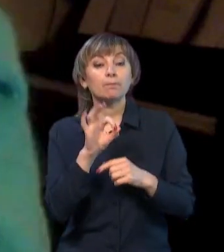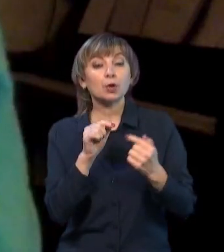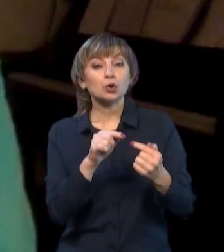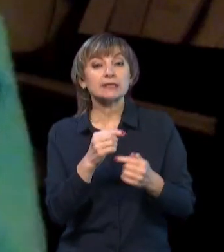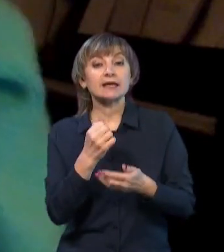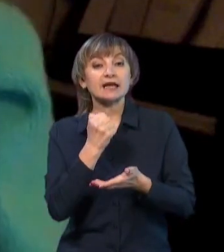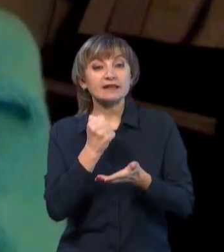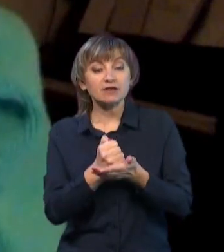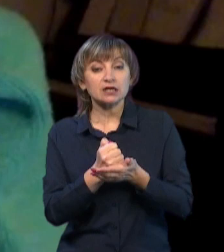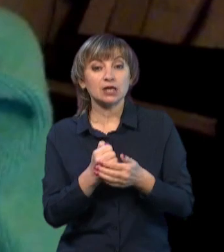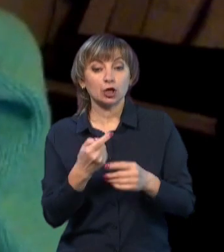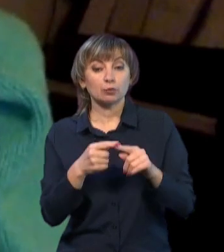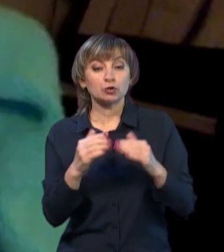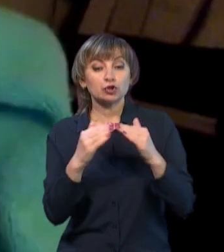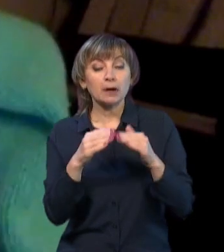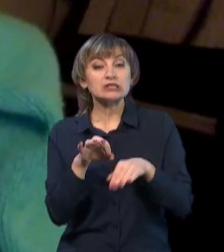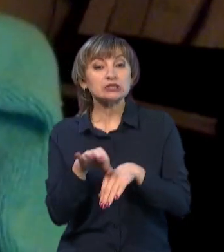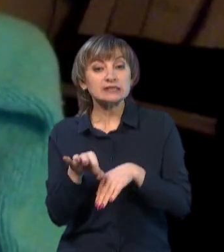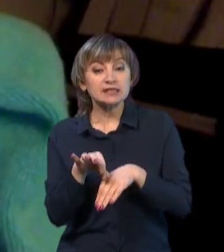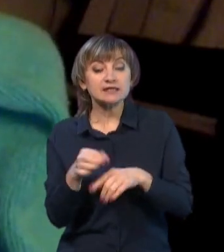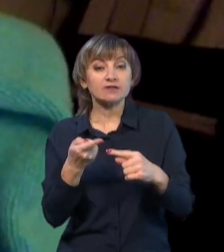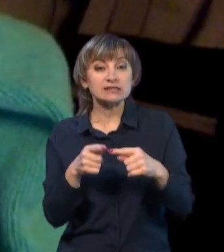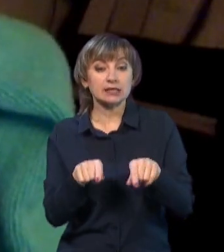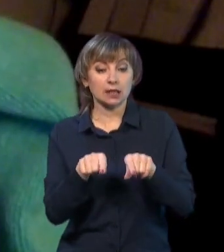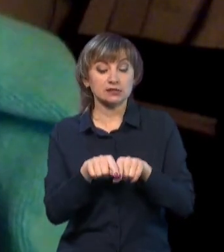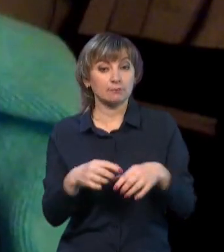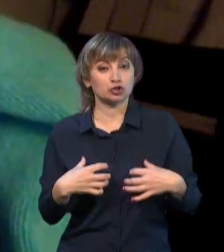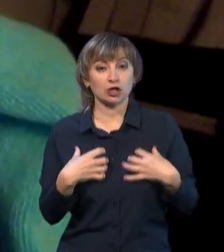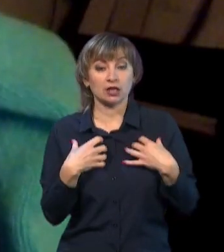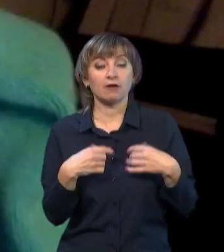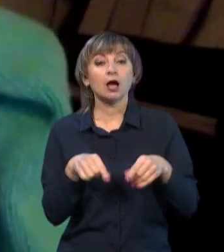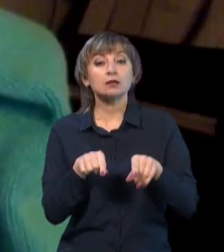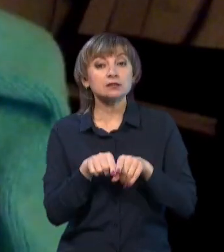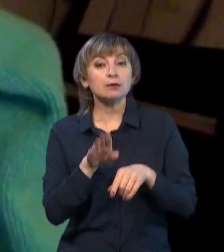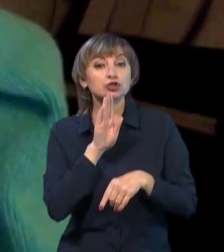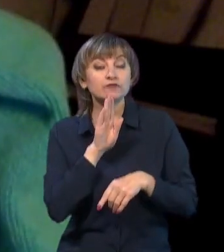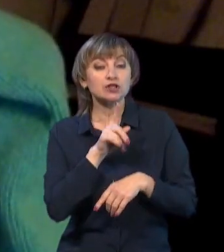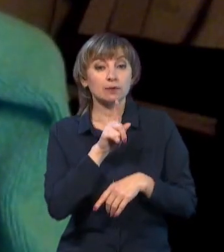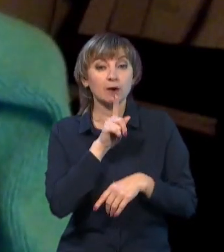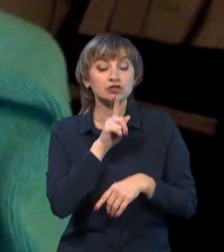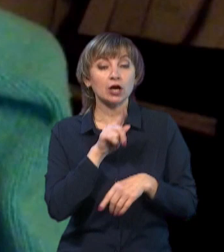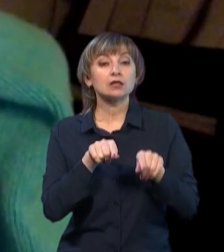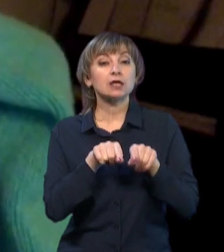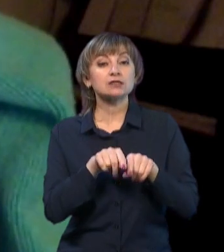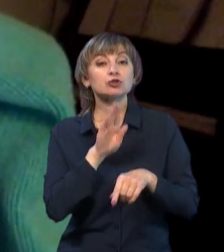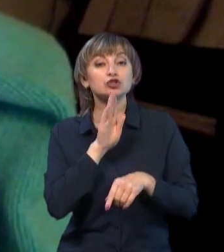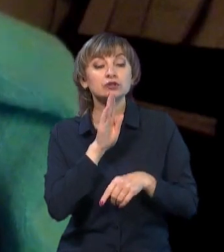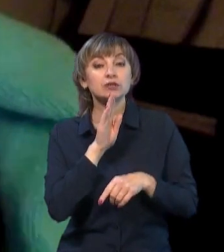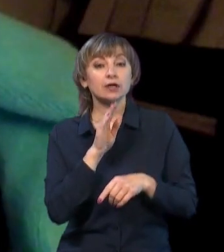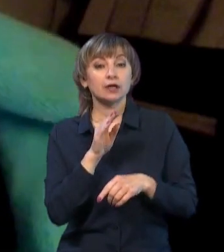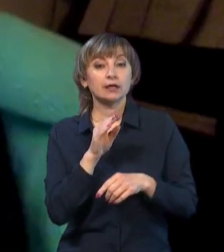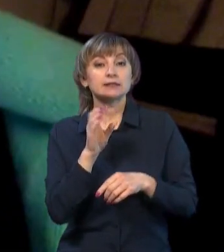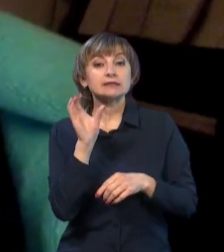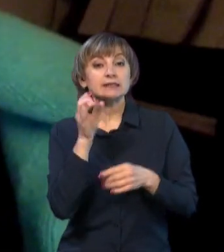тому що домашнє насильство це так само жахливо, так само жінки мовчать, так само жінки запудрюють